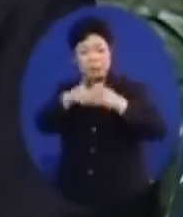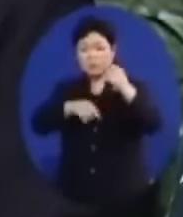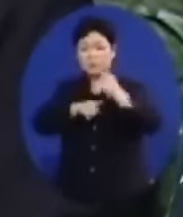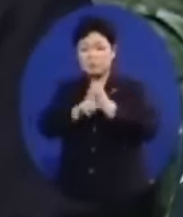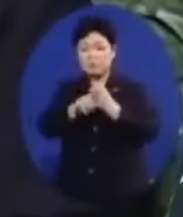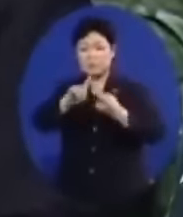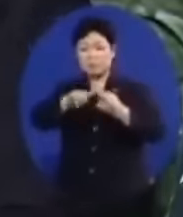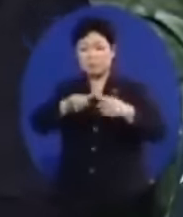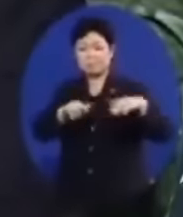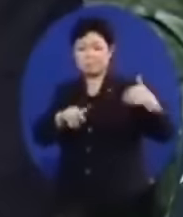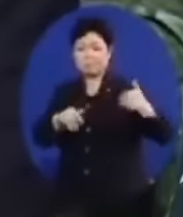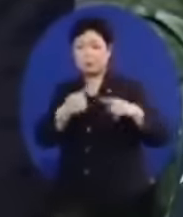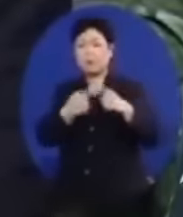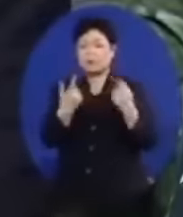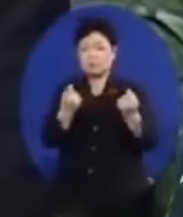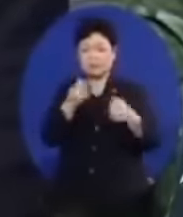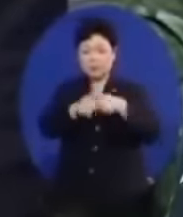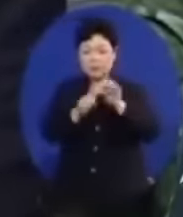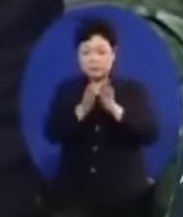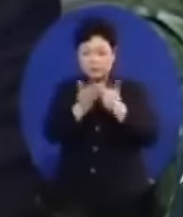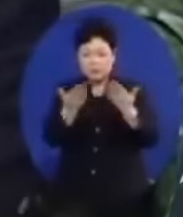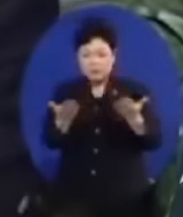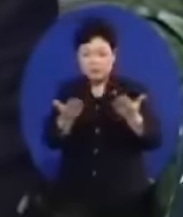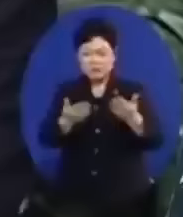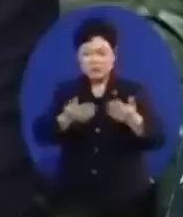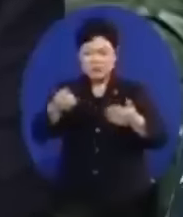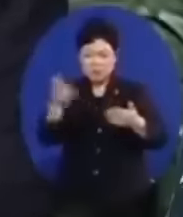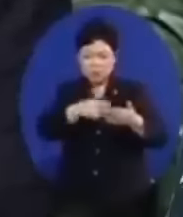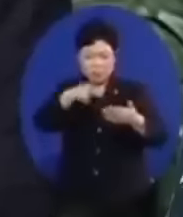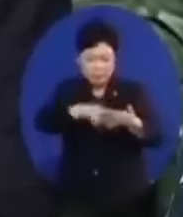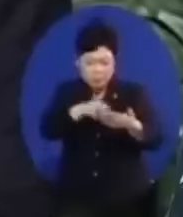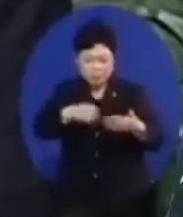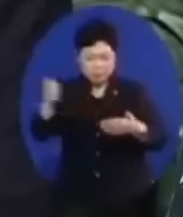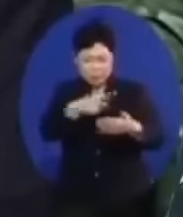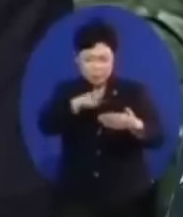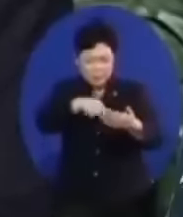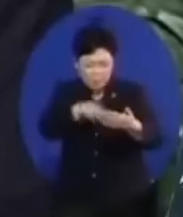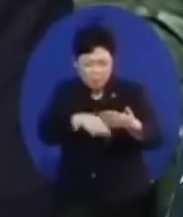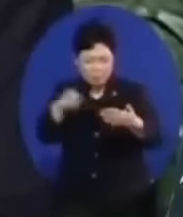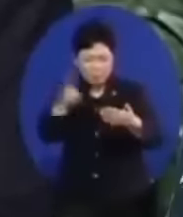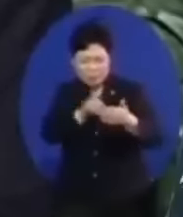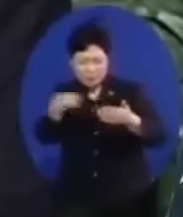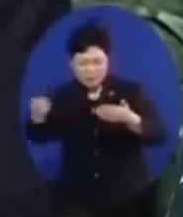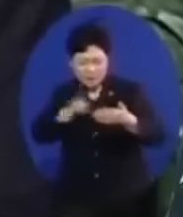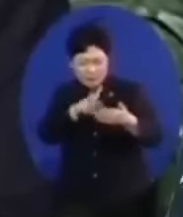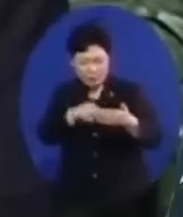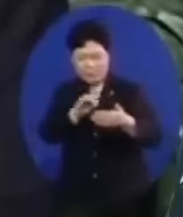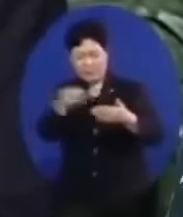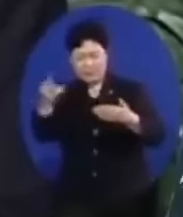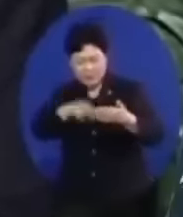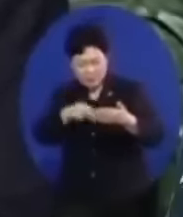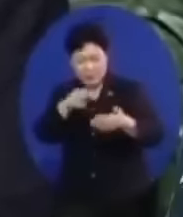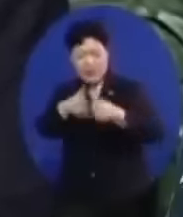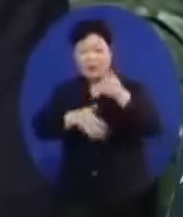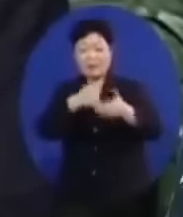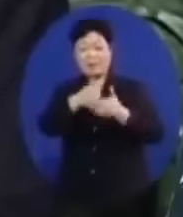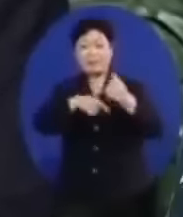돼요. 성경을 자꾸 자꾸 읽으면 그 속에서 나에 대한 하나님의